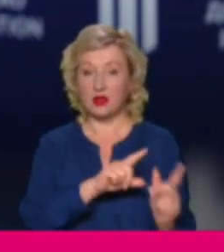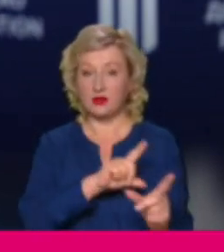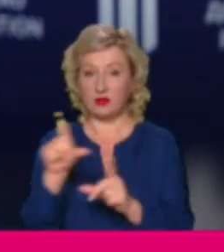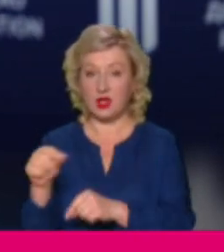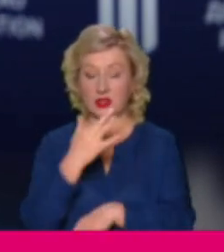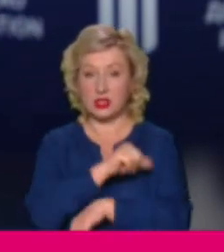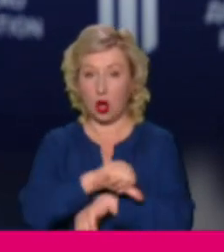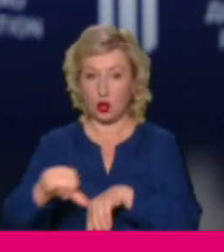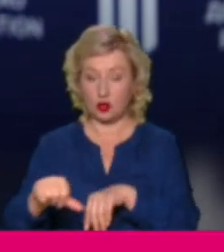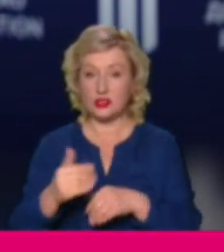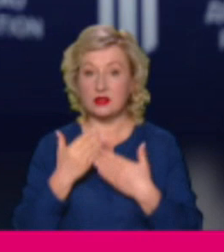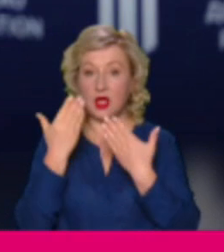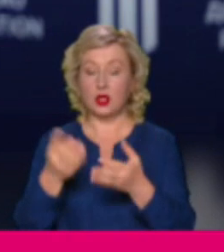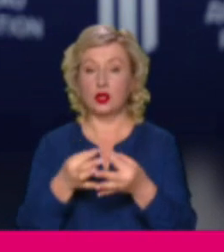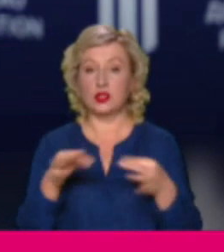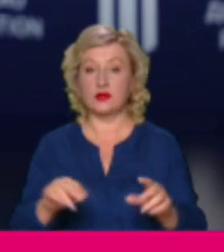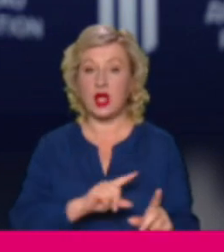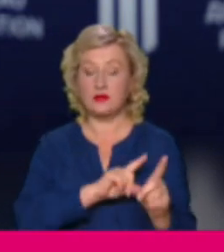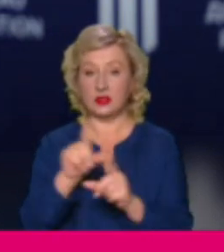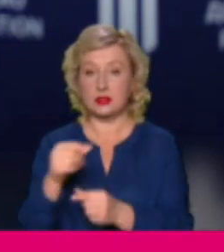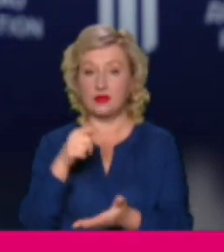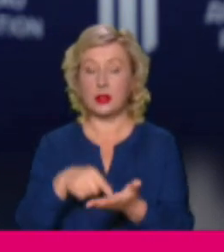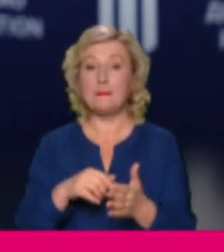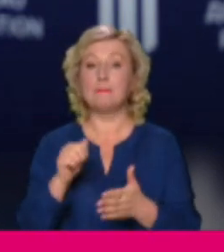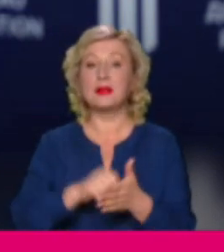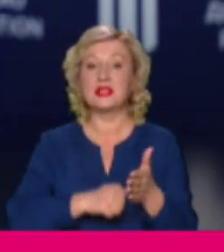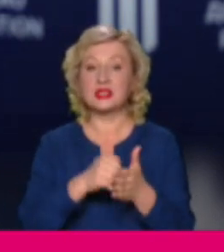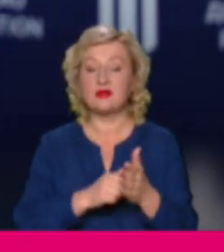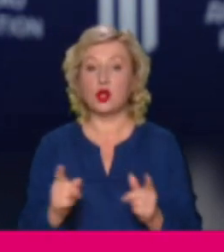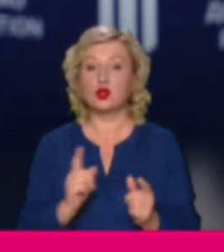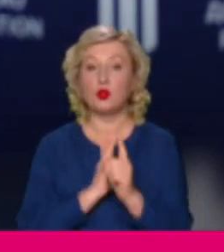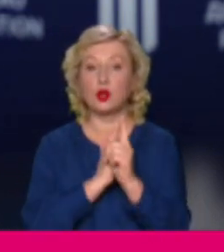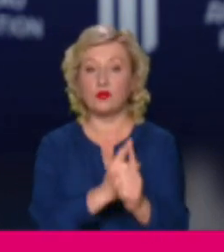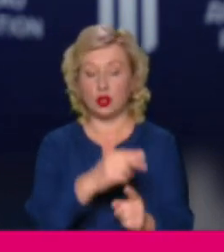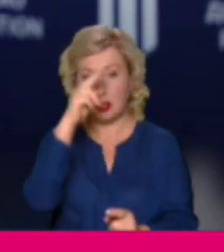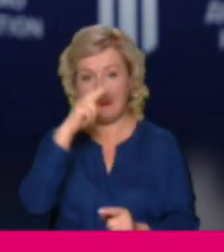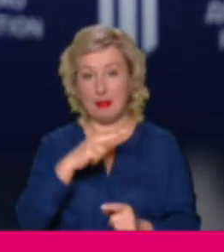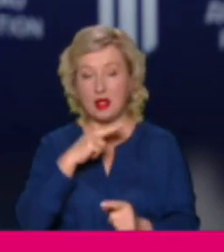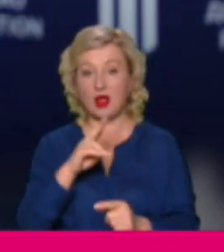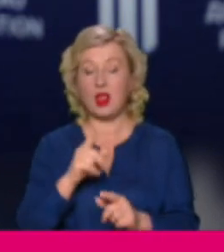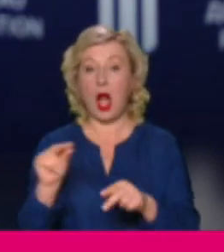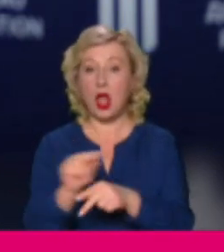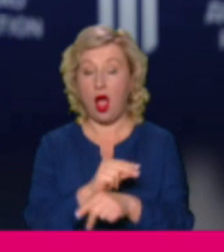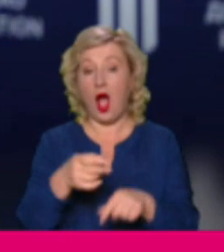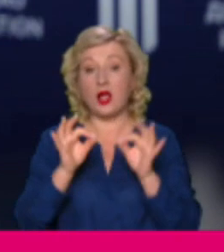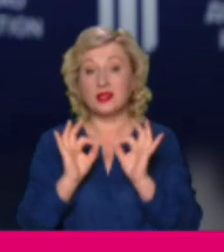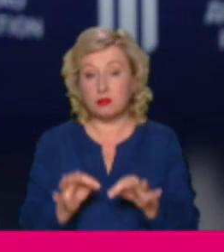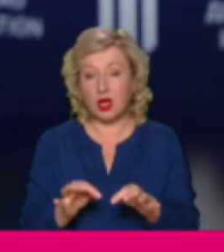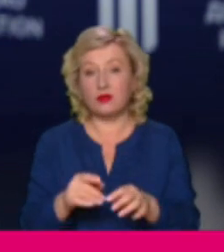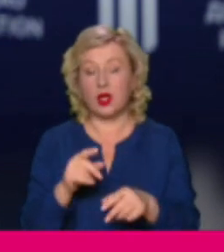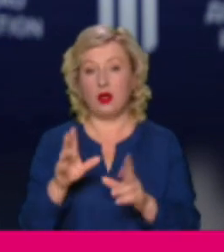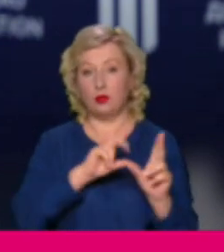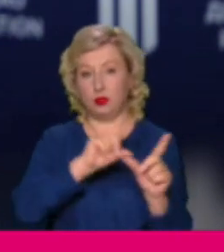У зверненні щодо дозволу на виїзд він вказав підставу – супроводження батька на лікування, однак насправді поїхав на